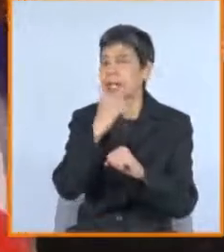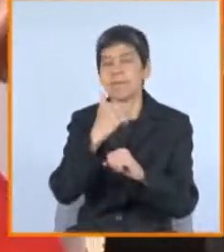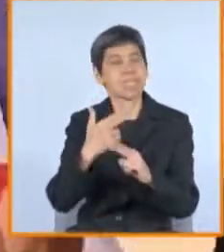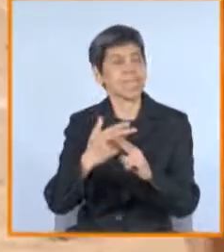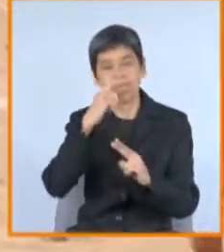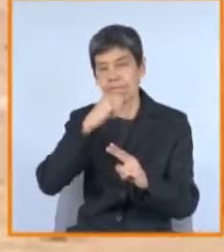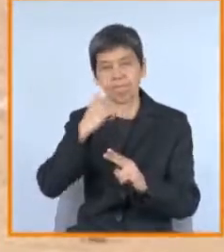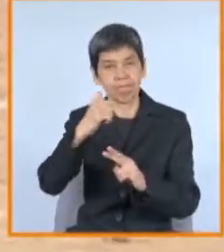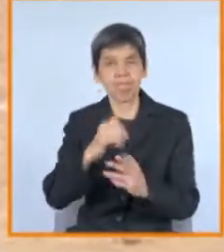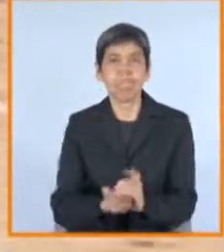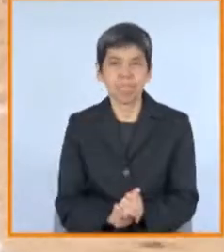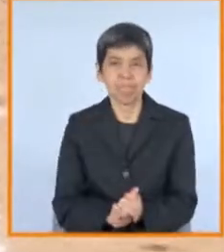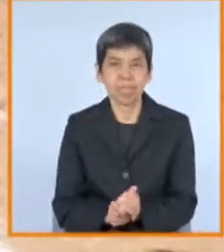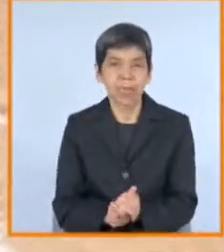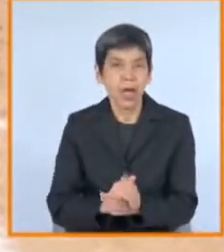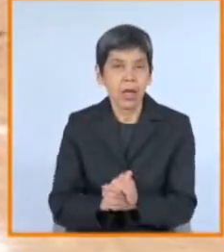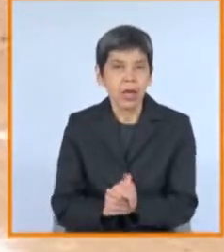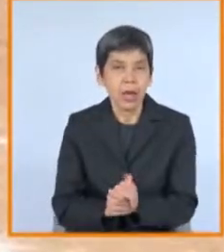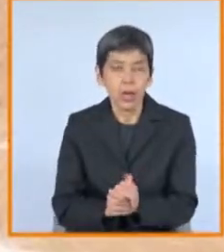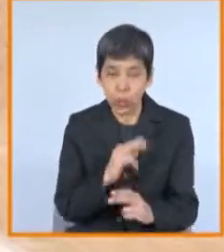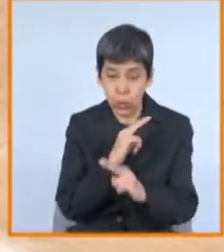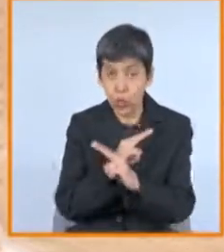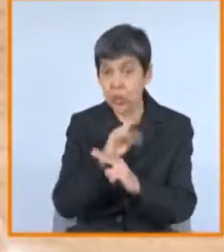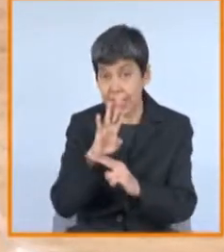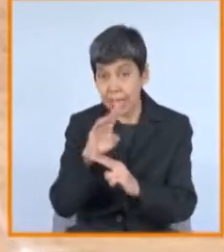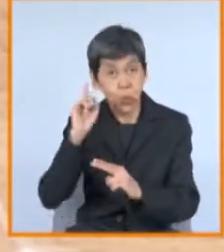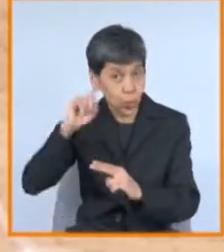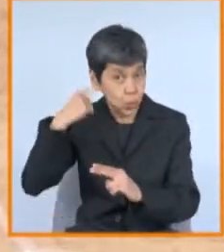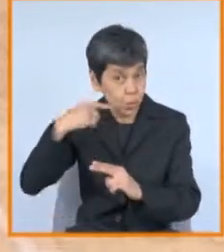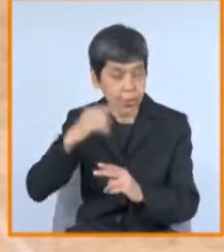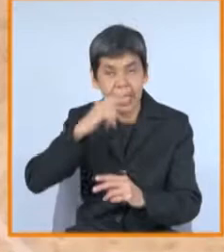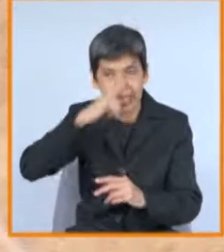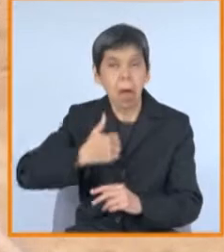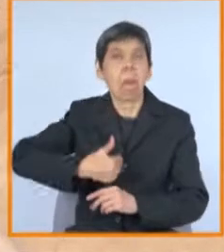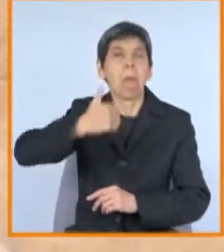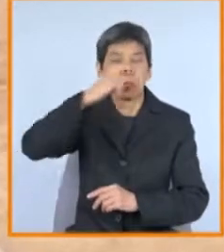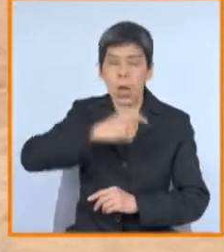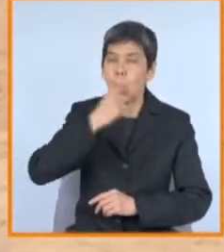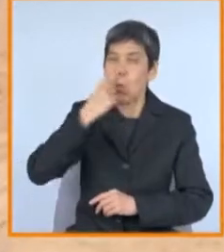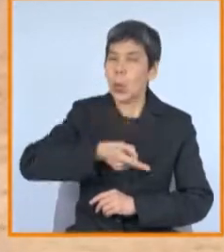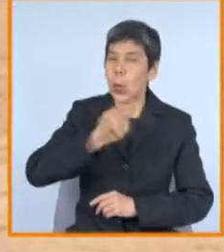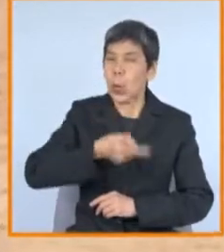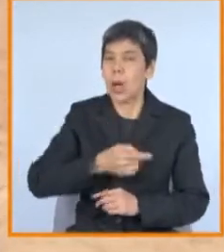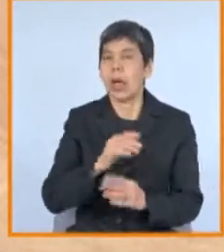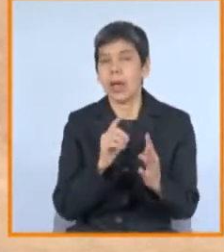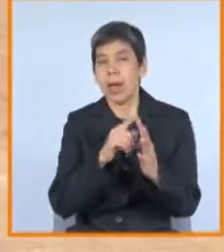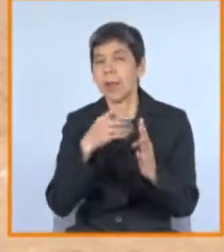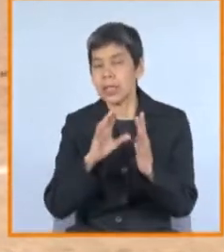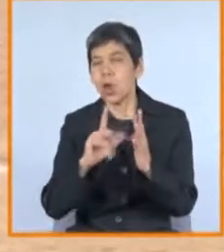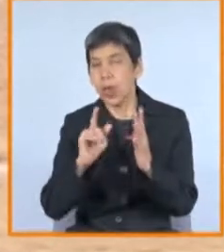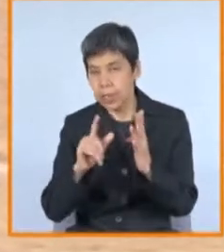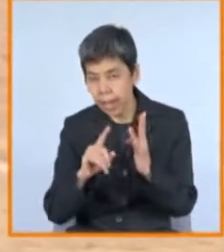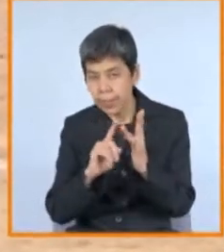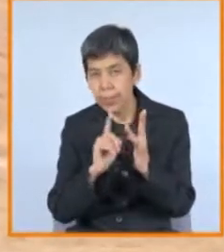เร็จไปต่อกันที่วิ่งผลัด 4x60 เมตรหญิงครับทีมไทยแชมป์เก่าส่งปาริชาติเจริญสุขขวัญฤทัยปาก